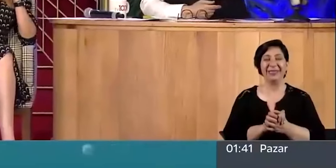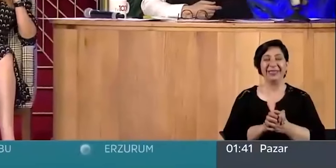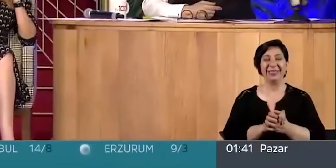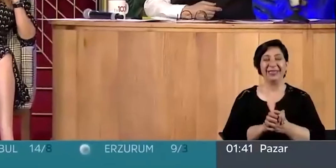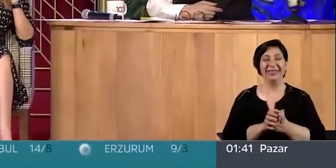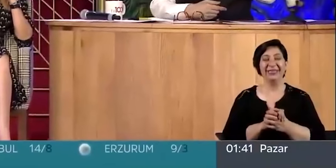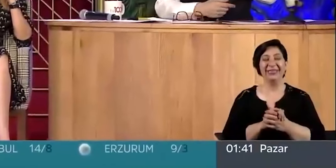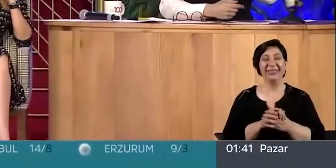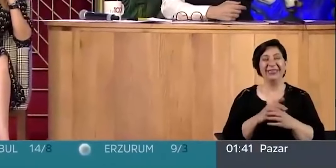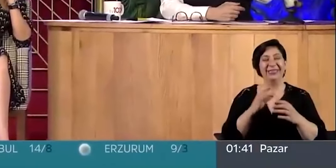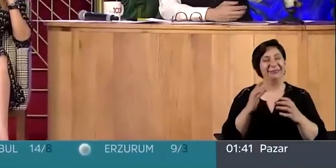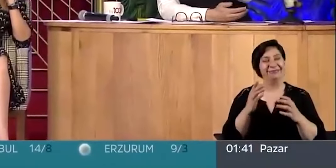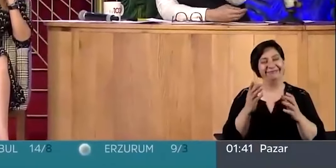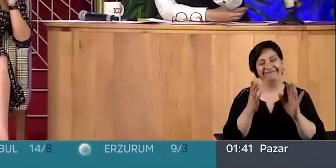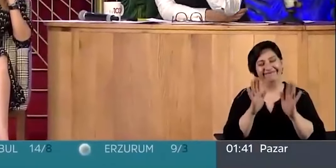Genç beginnerler rahatsız.